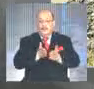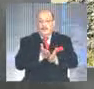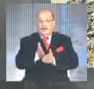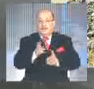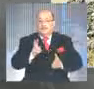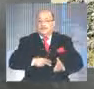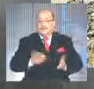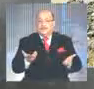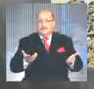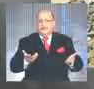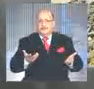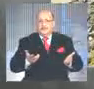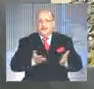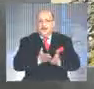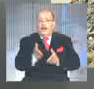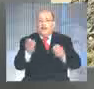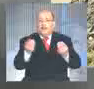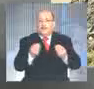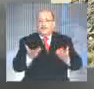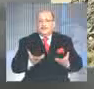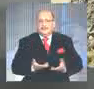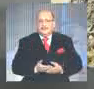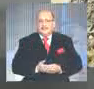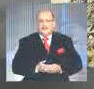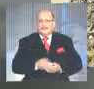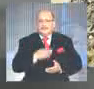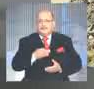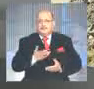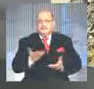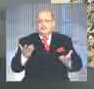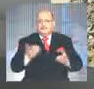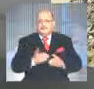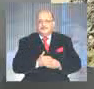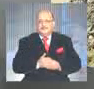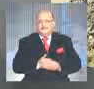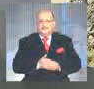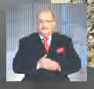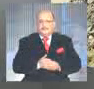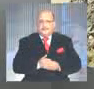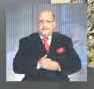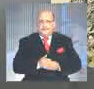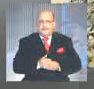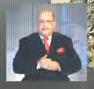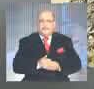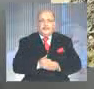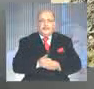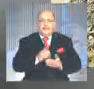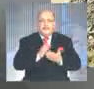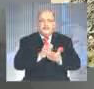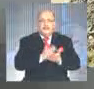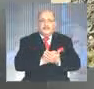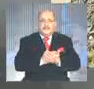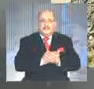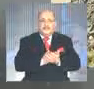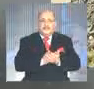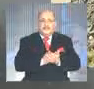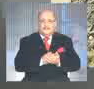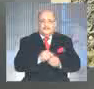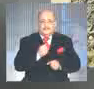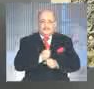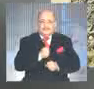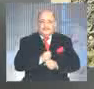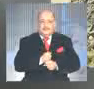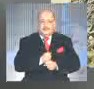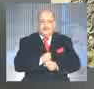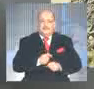لكن ونجم نذكر أيضا فما برشا عنا المشاكل نتاع الكلاب السايبة، عن الروائح كريهة